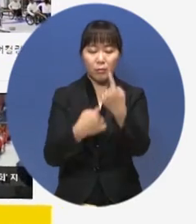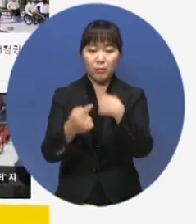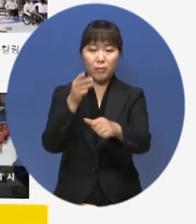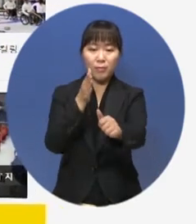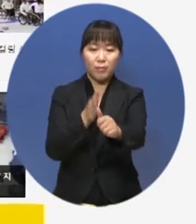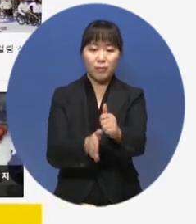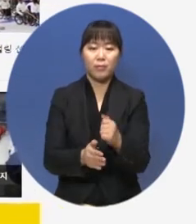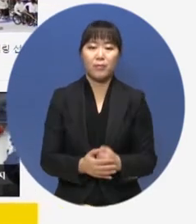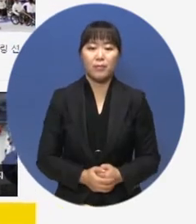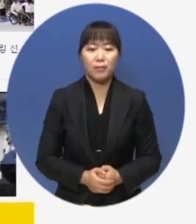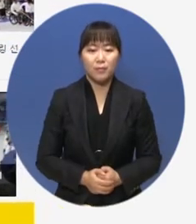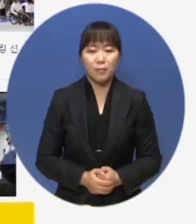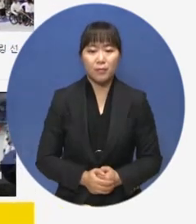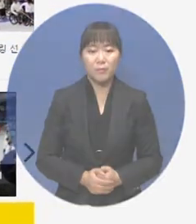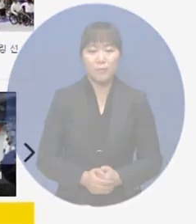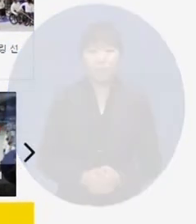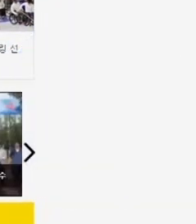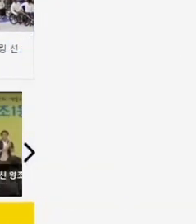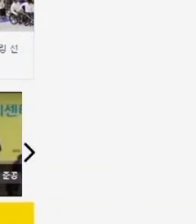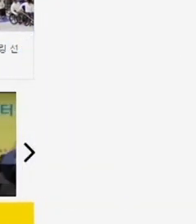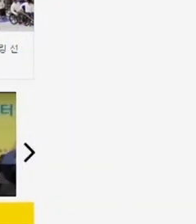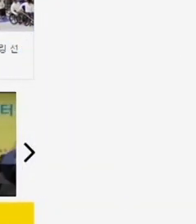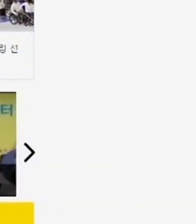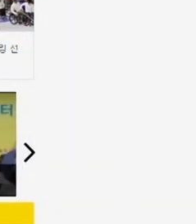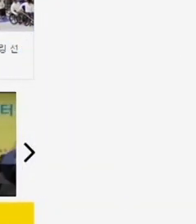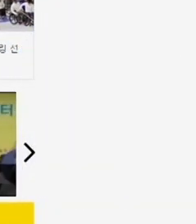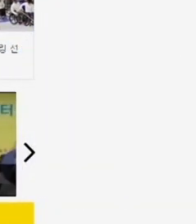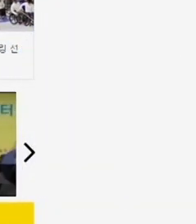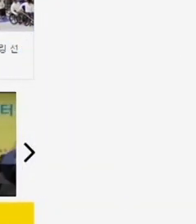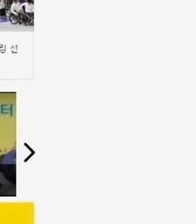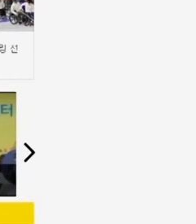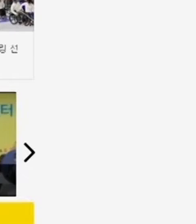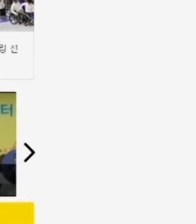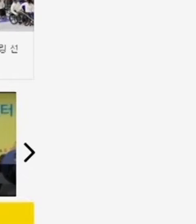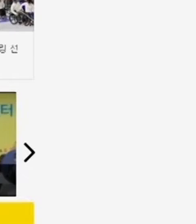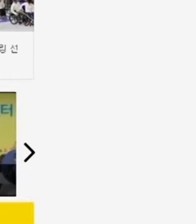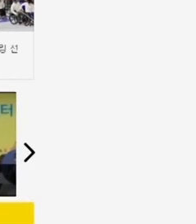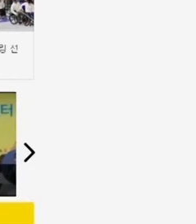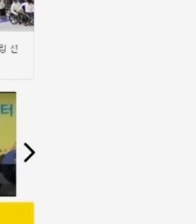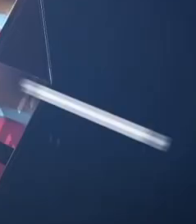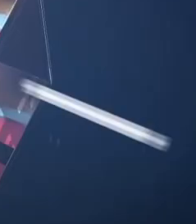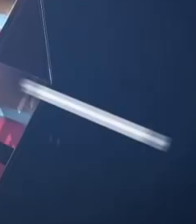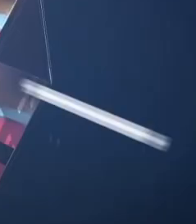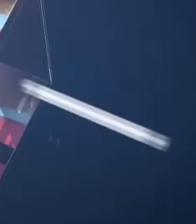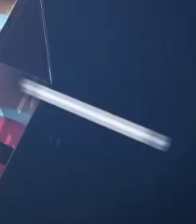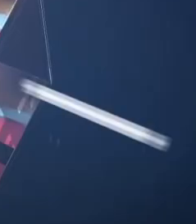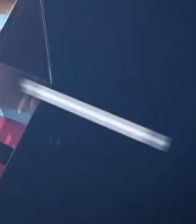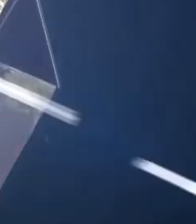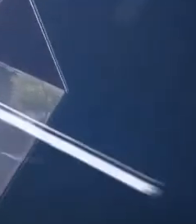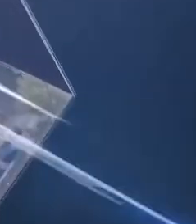02-2655-9519로 많은 제보 바랍니다.